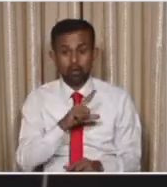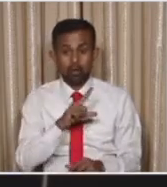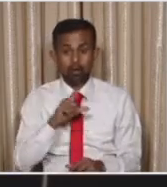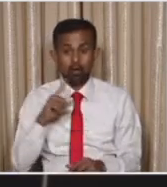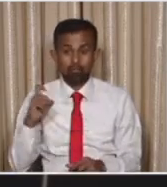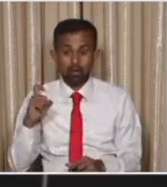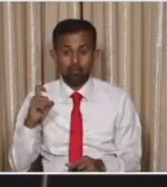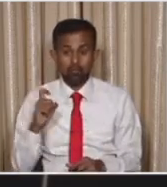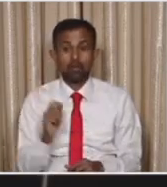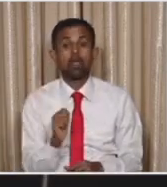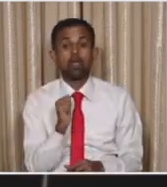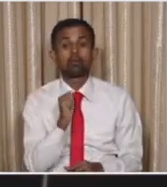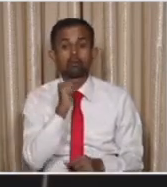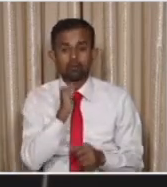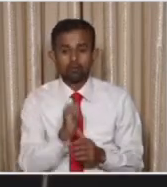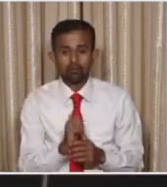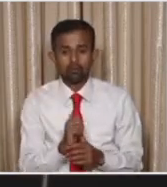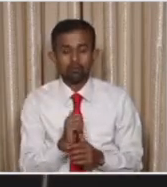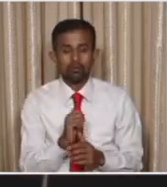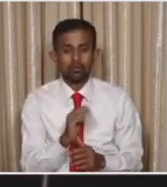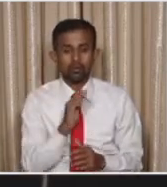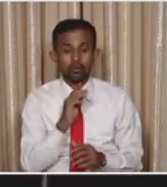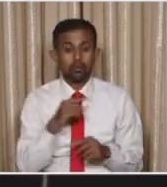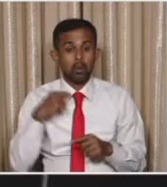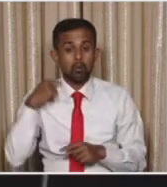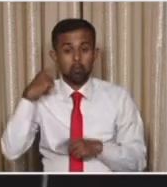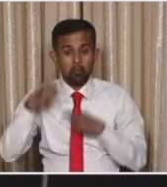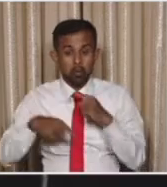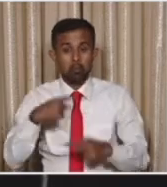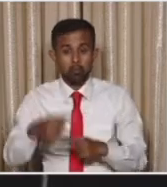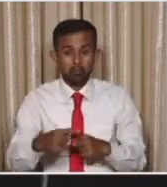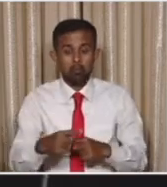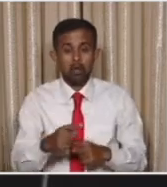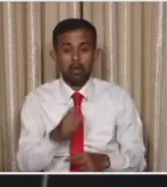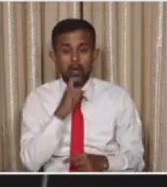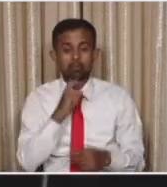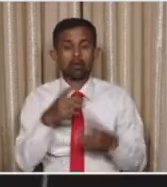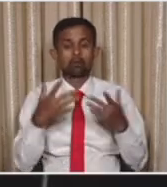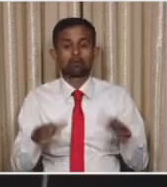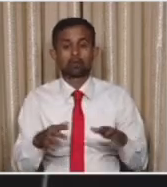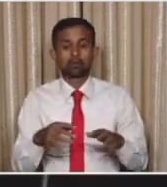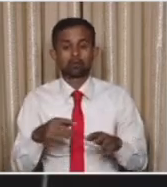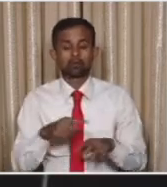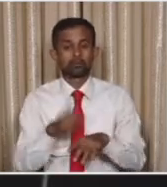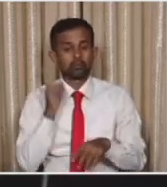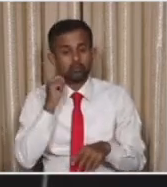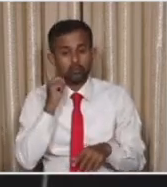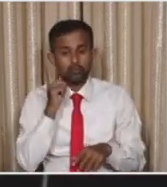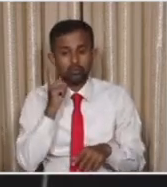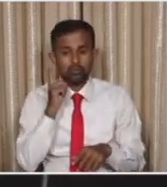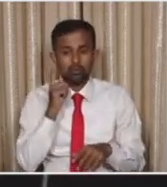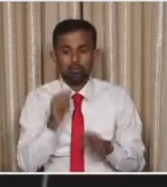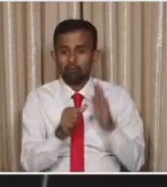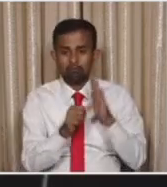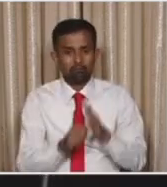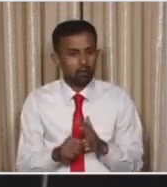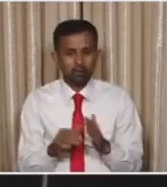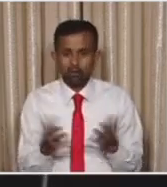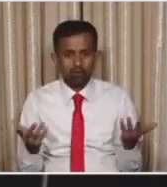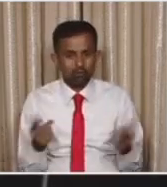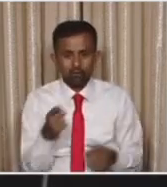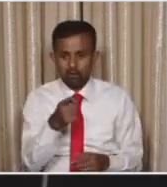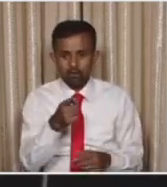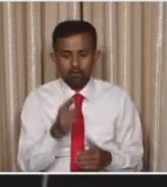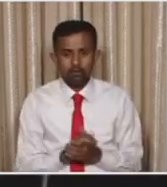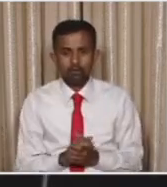ඇයි? දල වශයෙන් පරම්පරාවක් යන්නේ ඇයි නඩුවක් ඉවර කරන්නට? එය අවනීතිය නොවේද? එහෙනම්